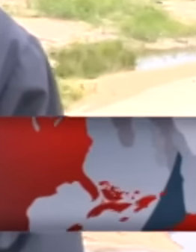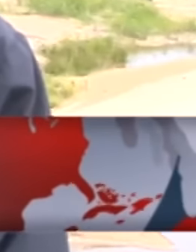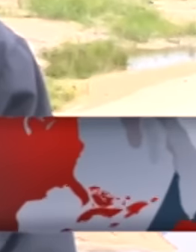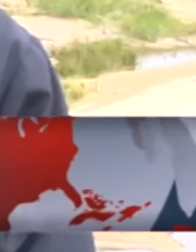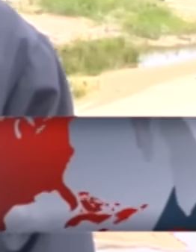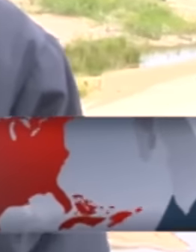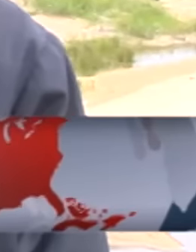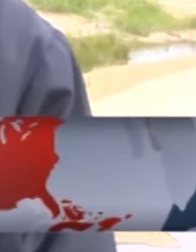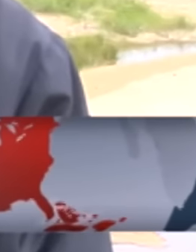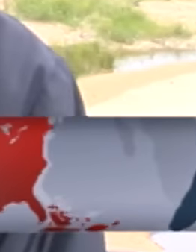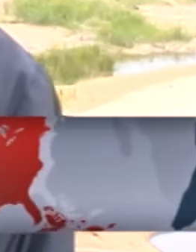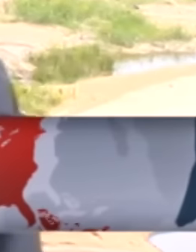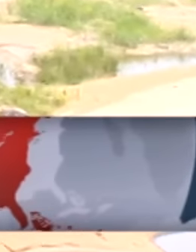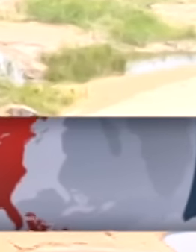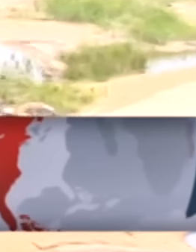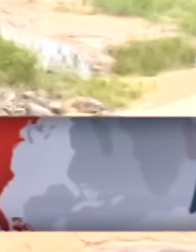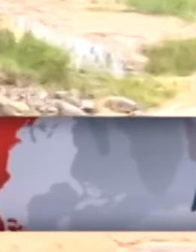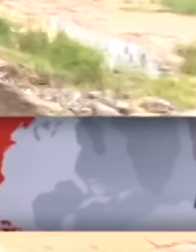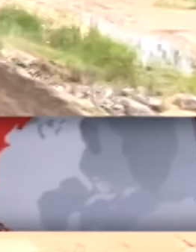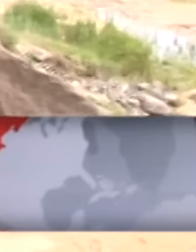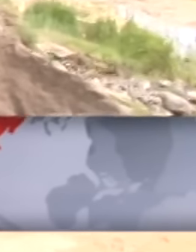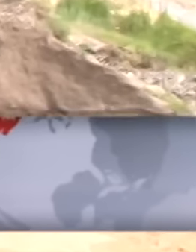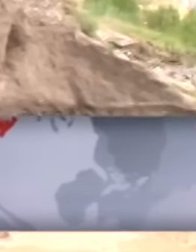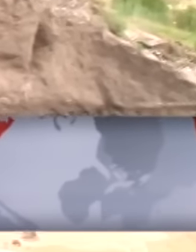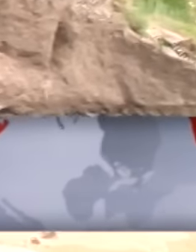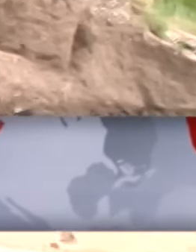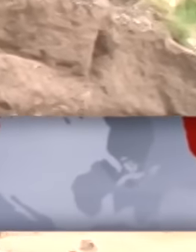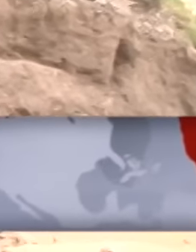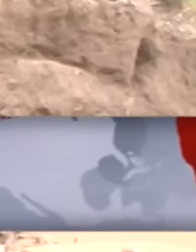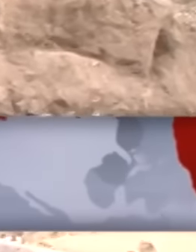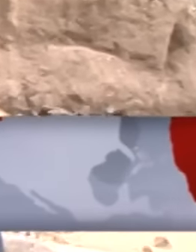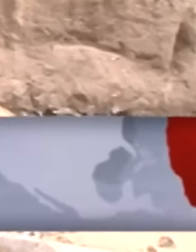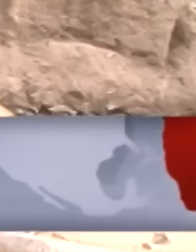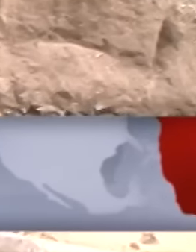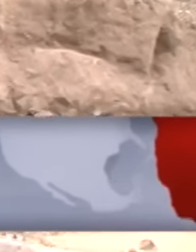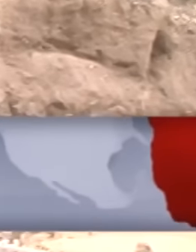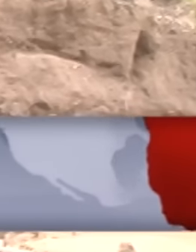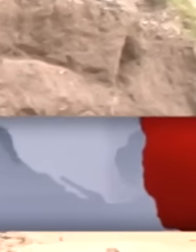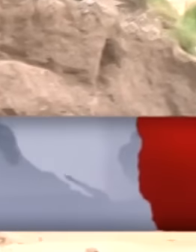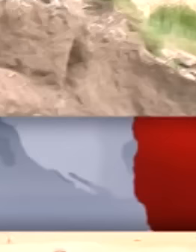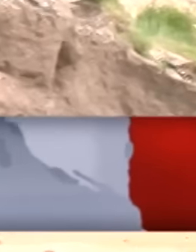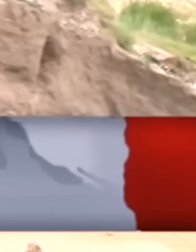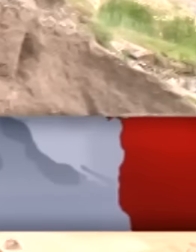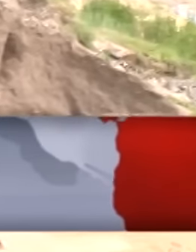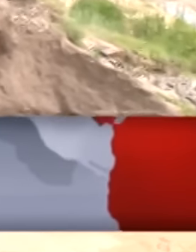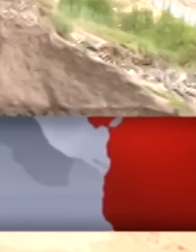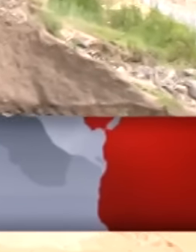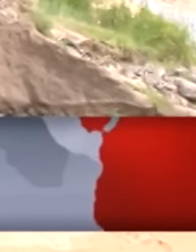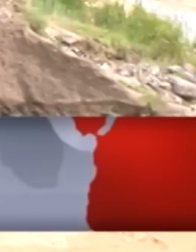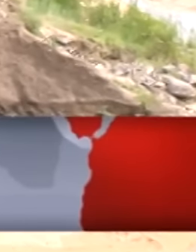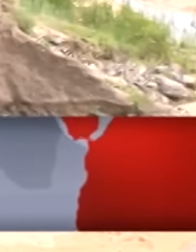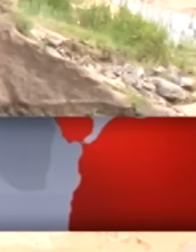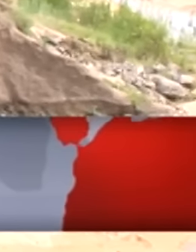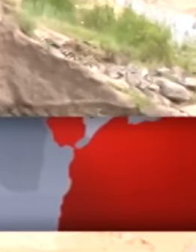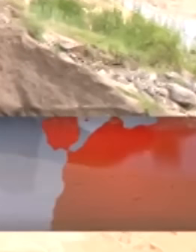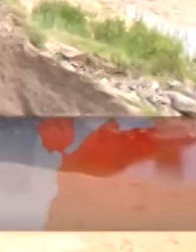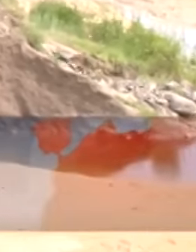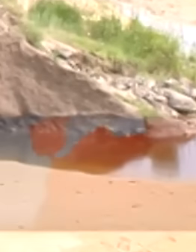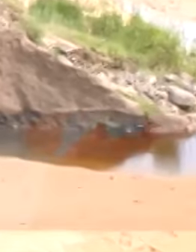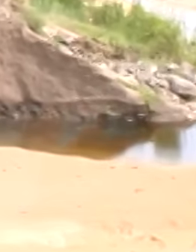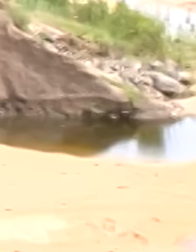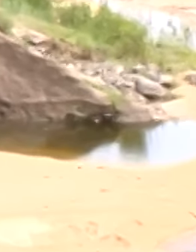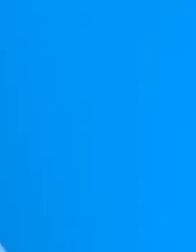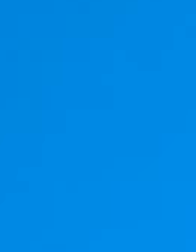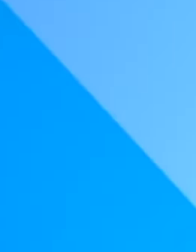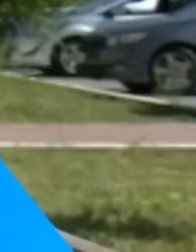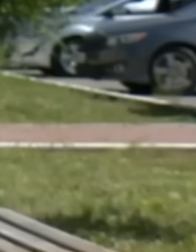дайында қойғанбыз. Сүт дайында қойып өткіземіз десек, олар өте алмадық, жолдарың жоқ деп олар тұрады. Сосын біздің сүтіміз талай рет ашып